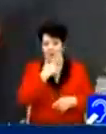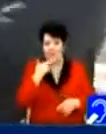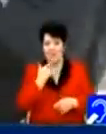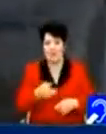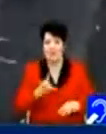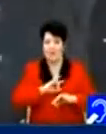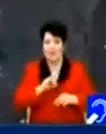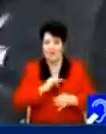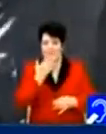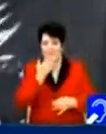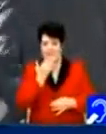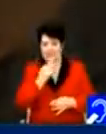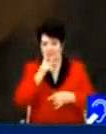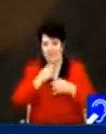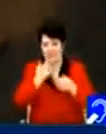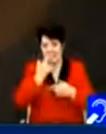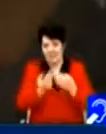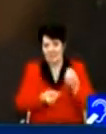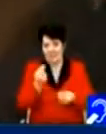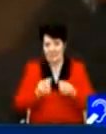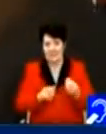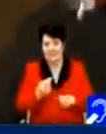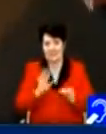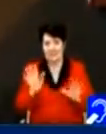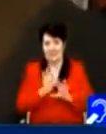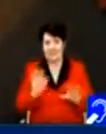Costume tradiționale, dans și muzică.